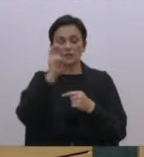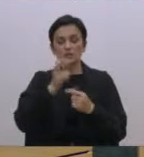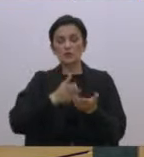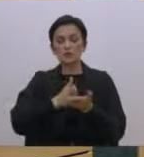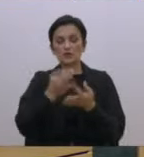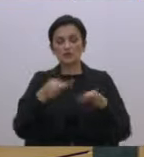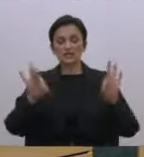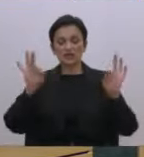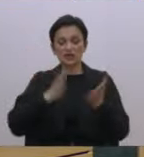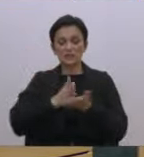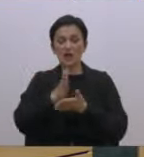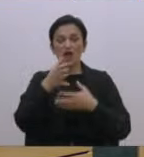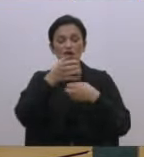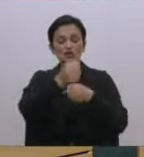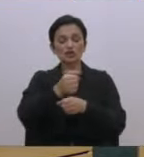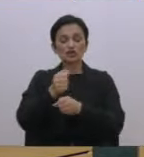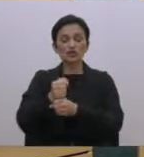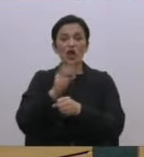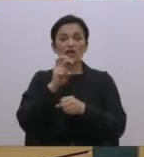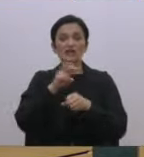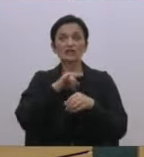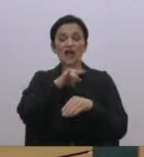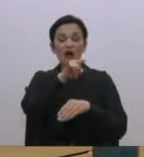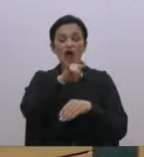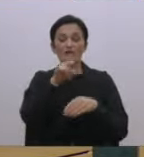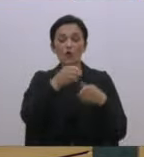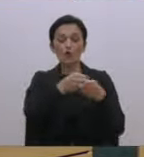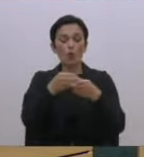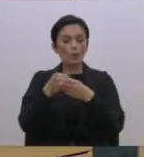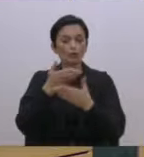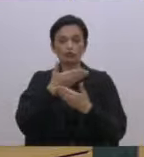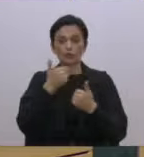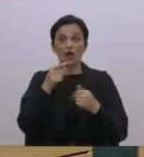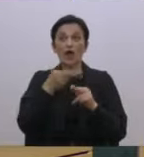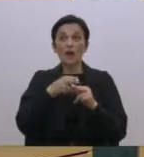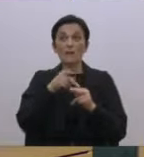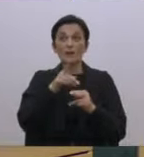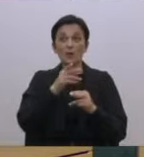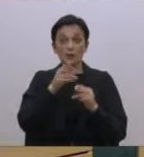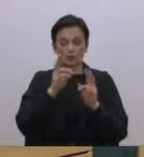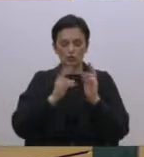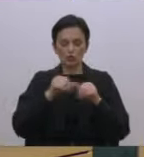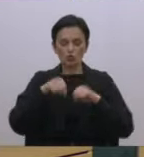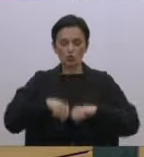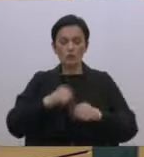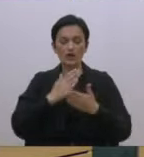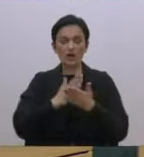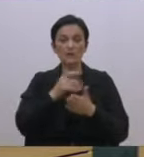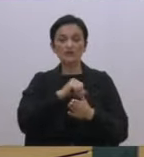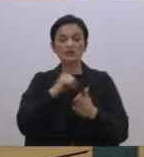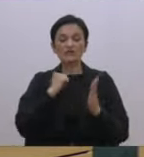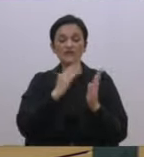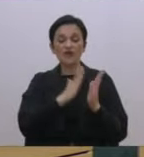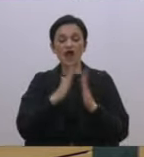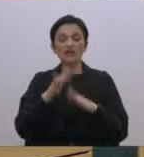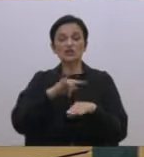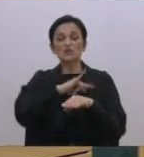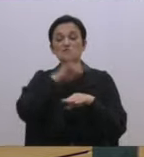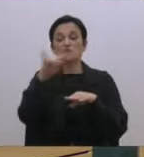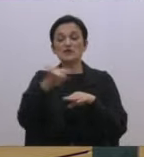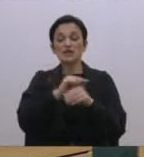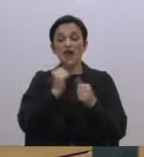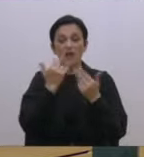არ ითვალისწინებს შეზღუდვებს დანიშნულ ავიაკომპანიებს შორის. ამასთან დანიშნულ ავიასაწარმოებს უფლება აქვთ თავად განსაზღვრონ ფრენის ტევადობა